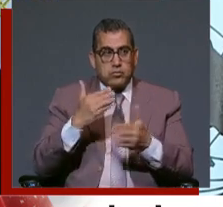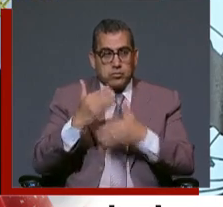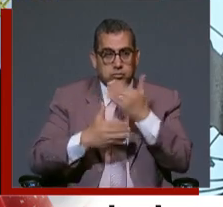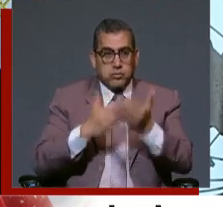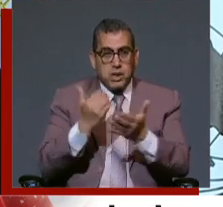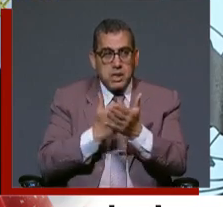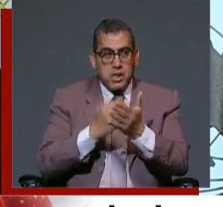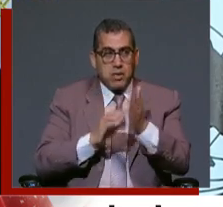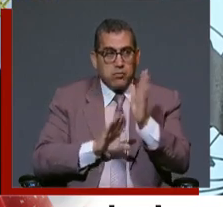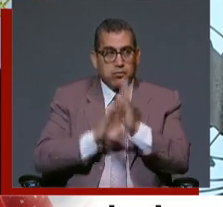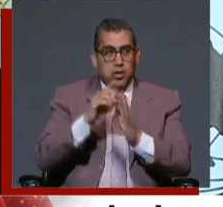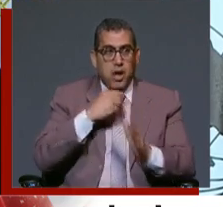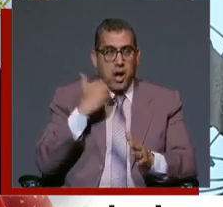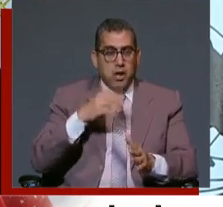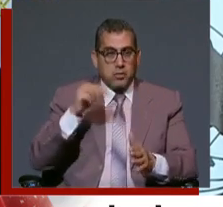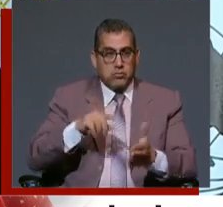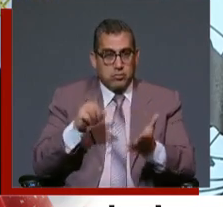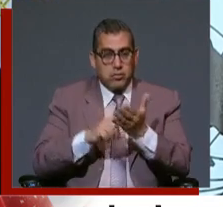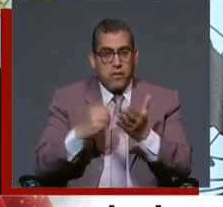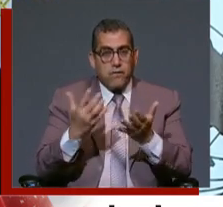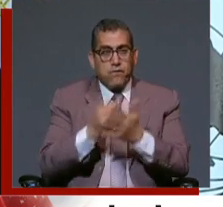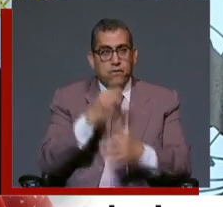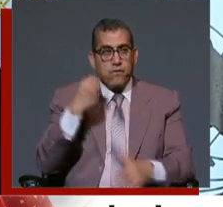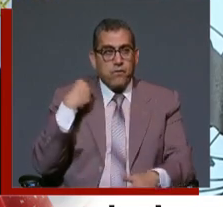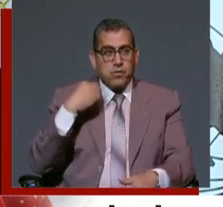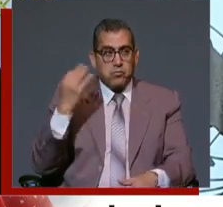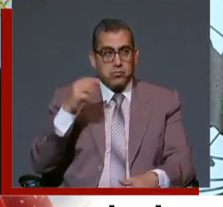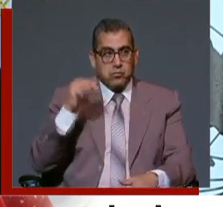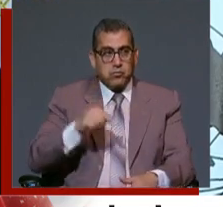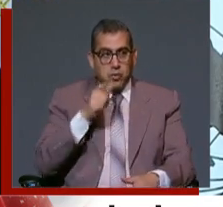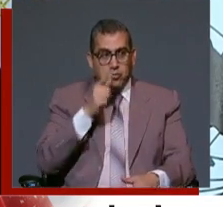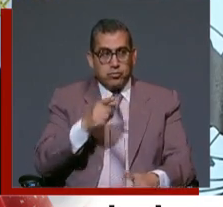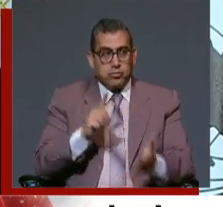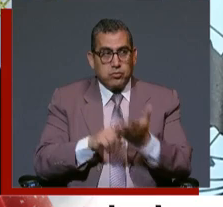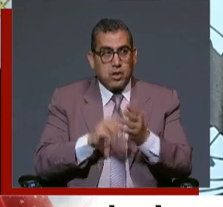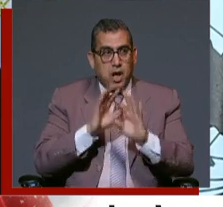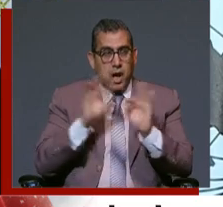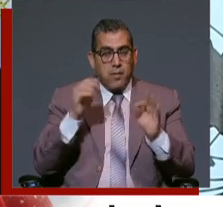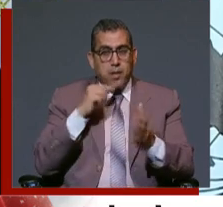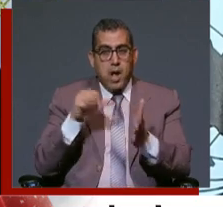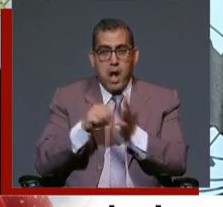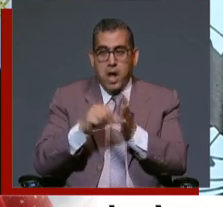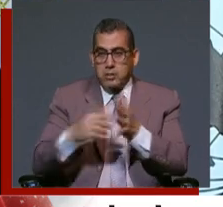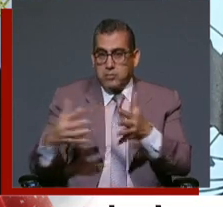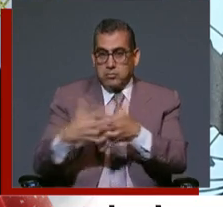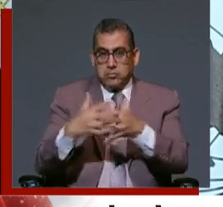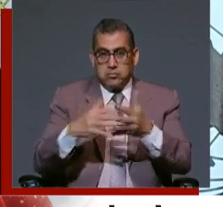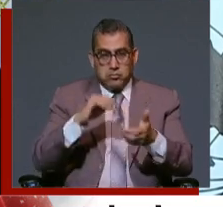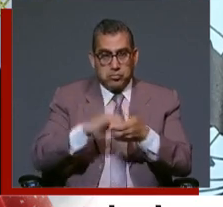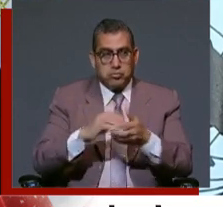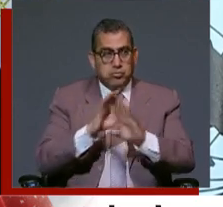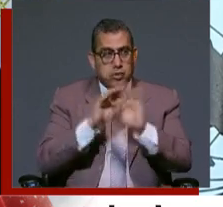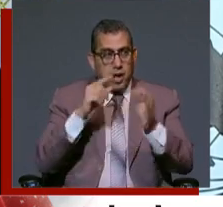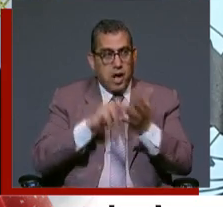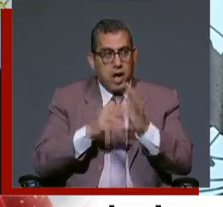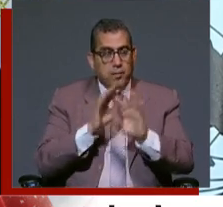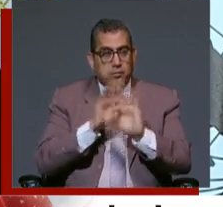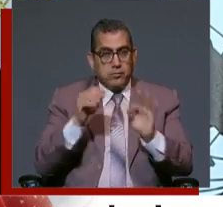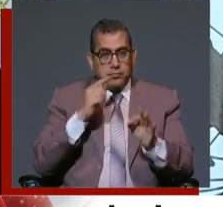الاقتصادي الأخضر بفضل التزام القطاع الخاص ومشاركته النشيطة.